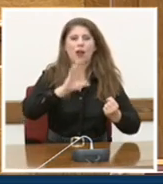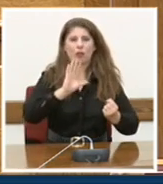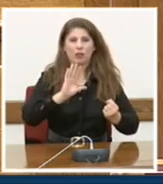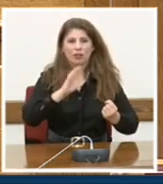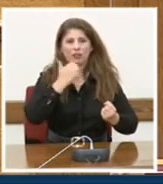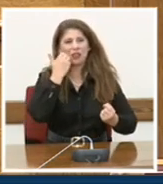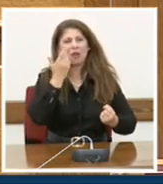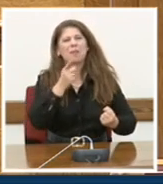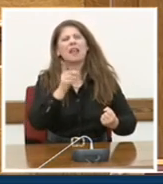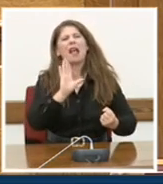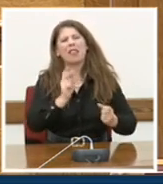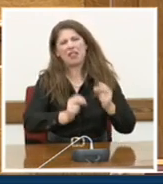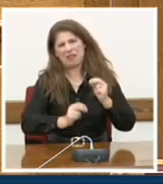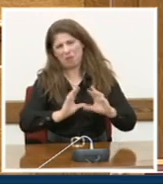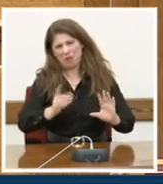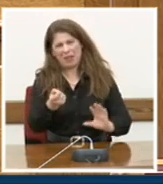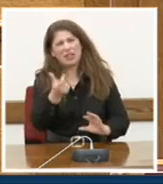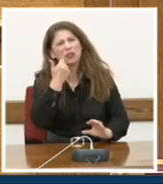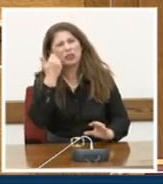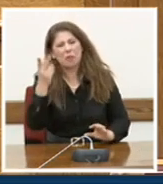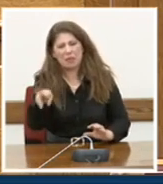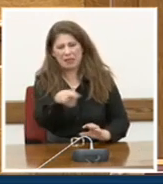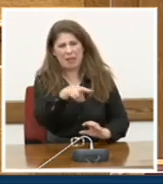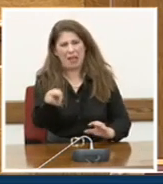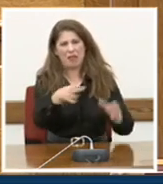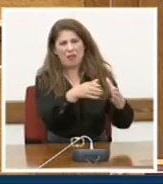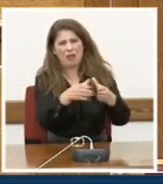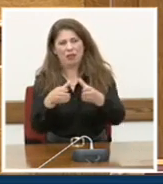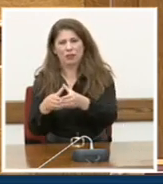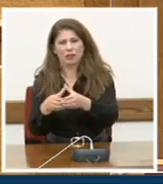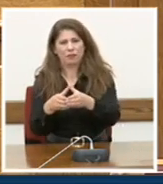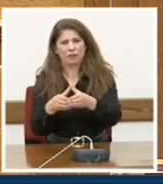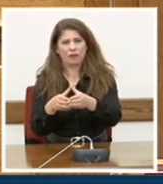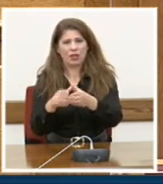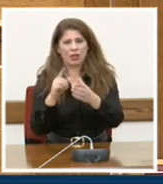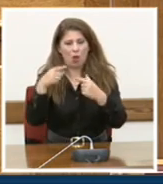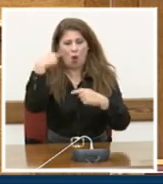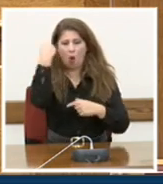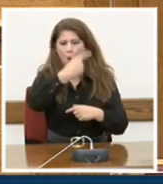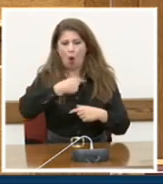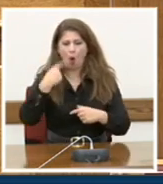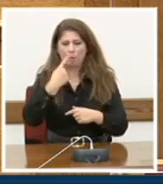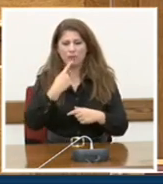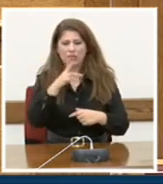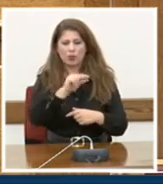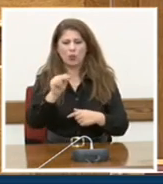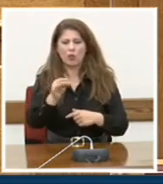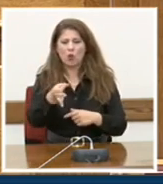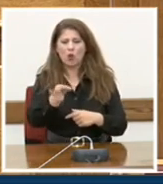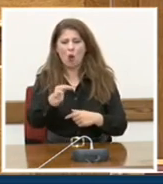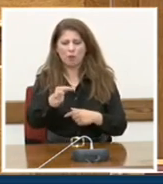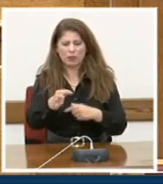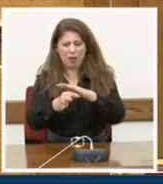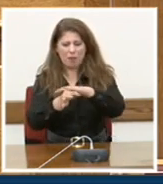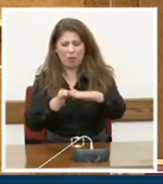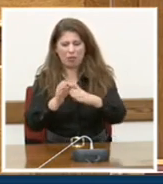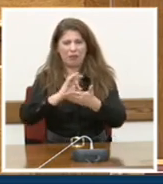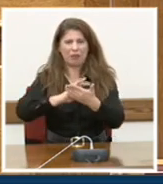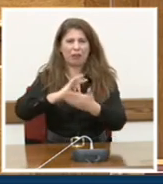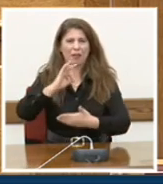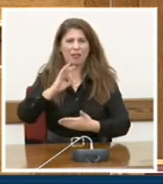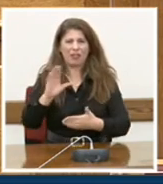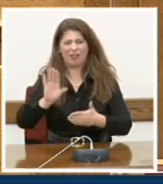αγαπητοί κύριοι και κυρίες, και των δύο όψεων του ίδιου νομίσματος. Αφήστε λοιπόν κατά μέρος τα